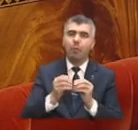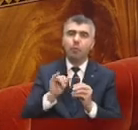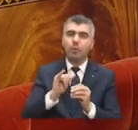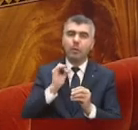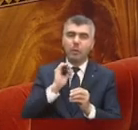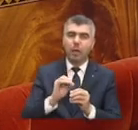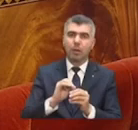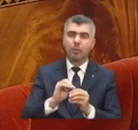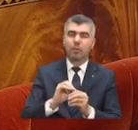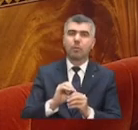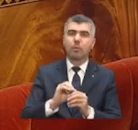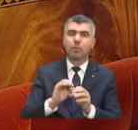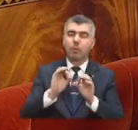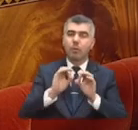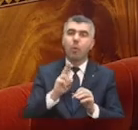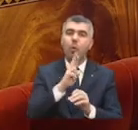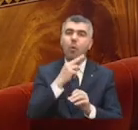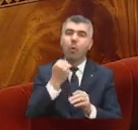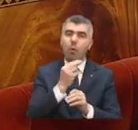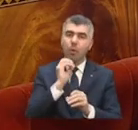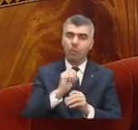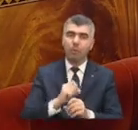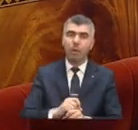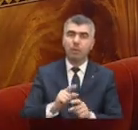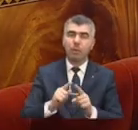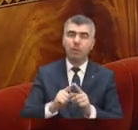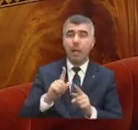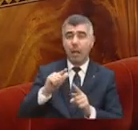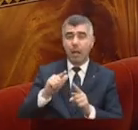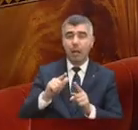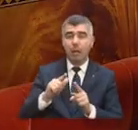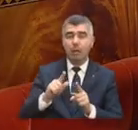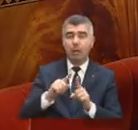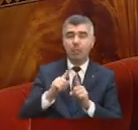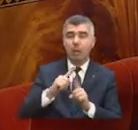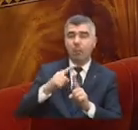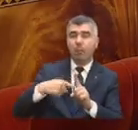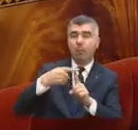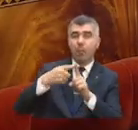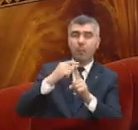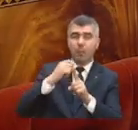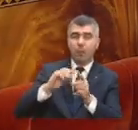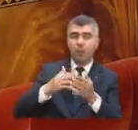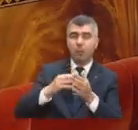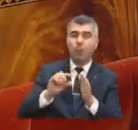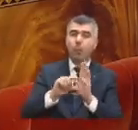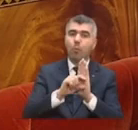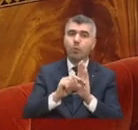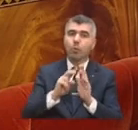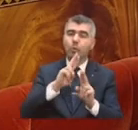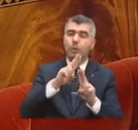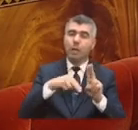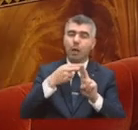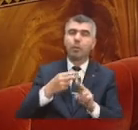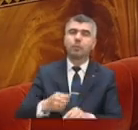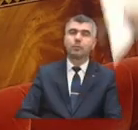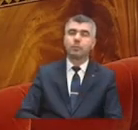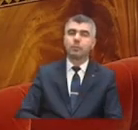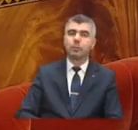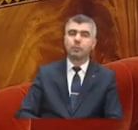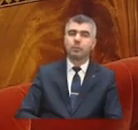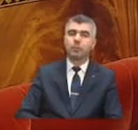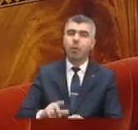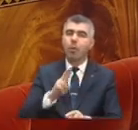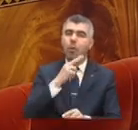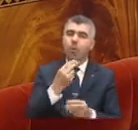ديال ديال ديال ديال الحكومه. اعتقد بان جزء في التعقيب ديال السي عبد العزيز راه اجاب حول الموضوع، والحكومه تشاطره نفس